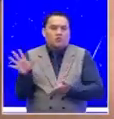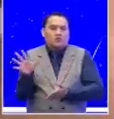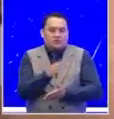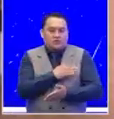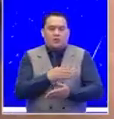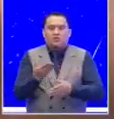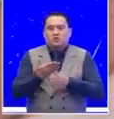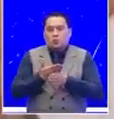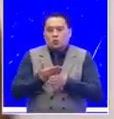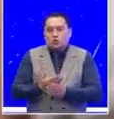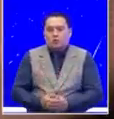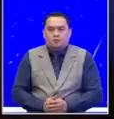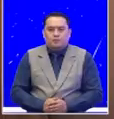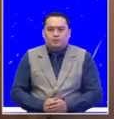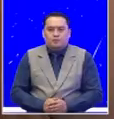так и спонсорам.